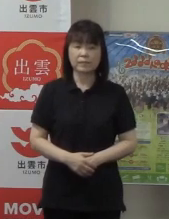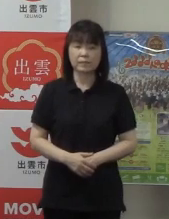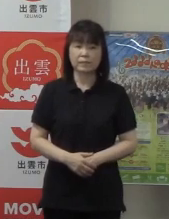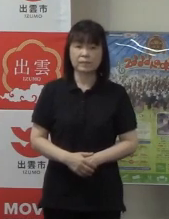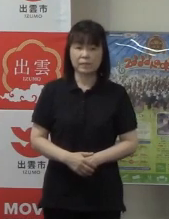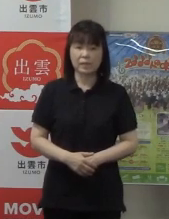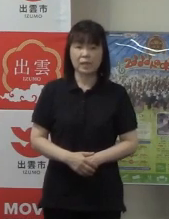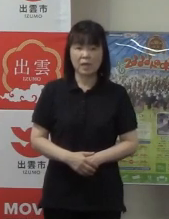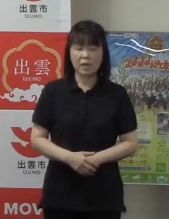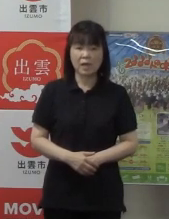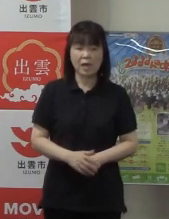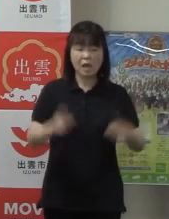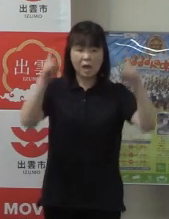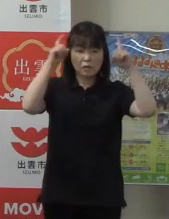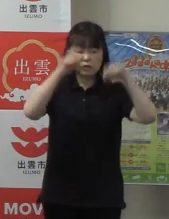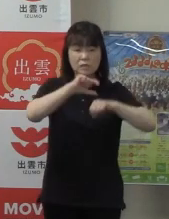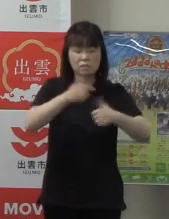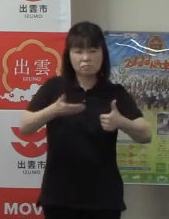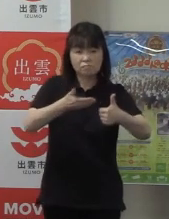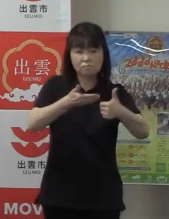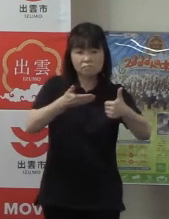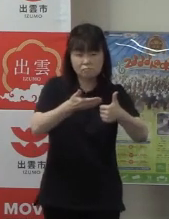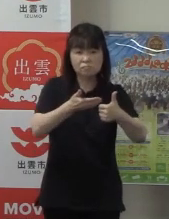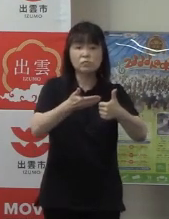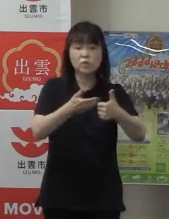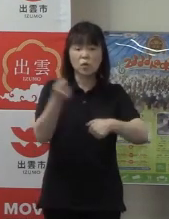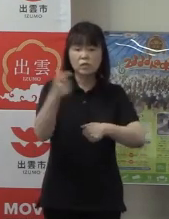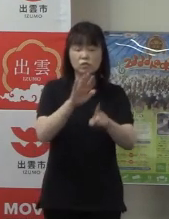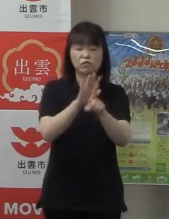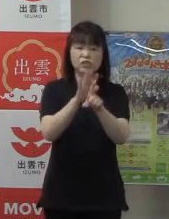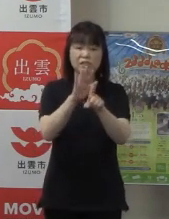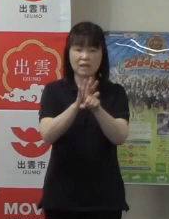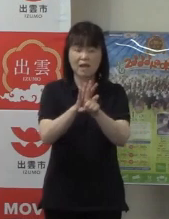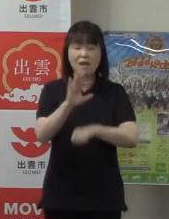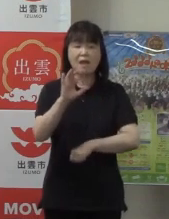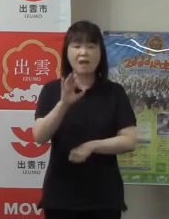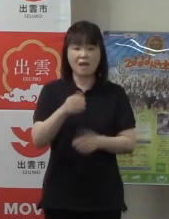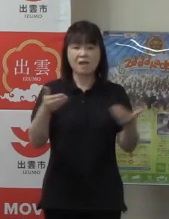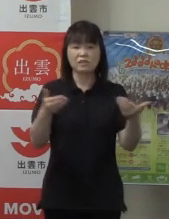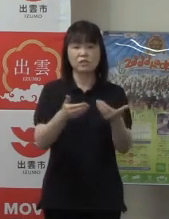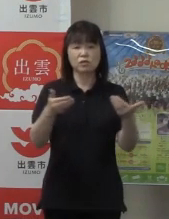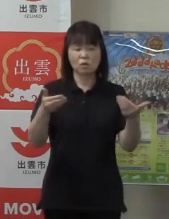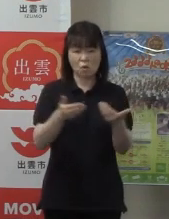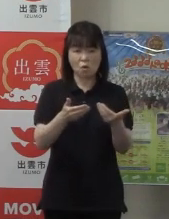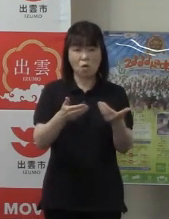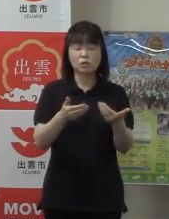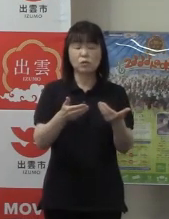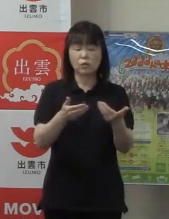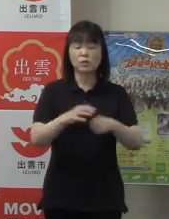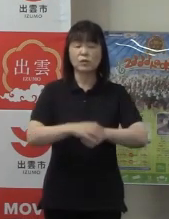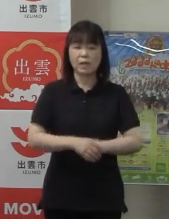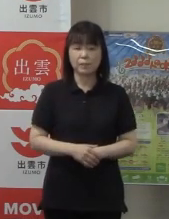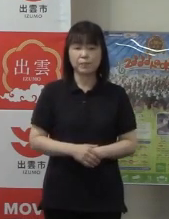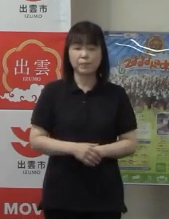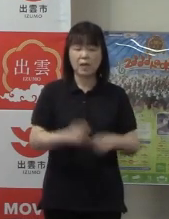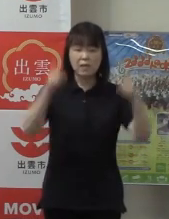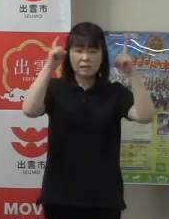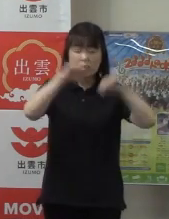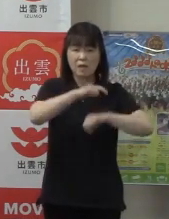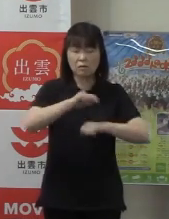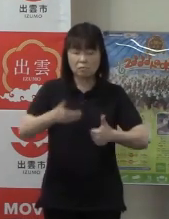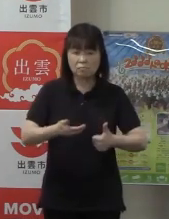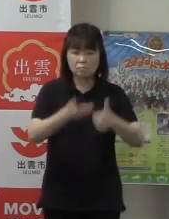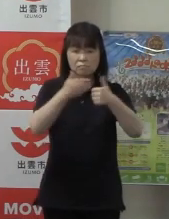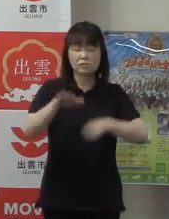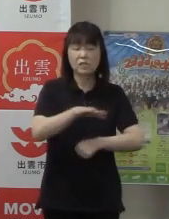ますが、飼料高騰緊急支援事業ということで、畜産飼料価格高騰により深刻な影響を受けている畜産農家